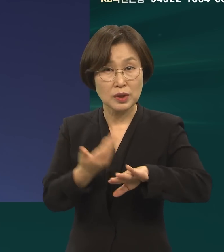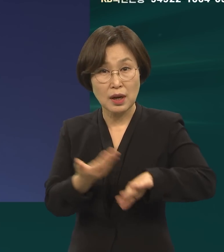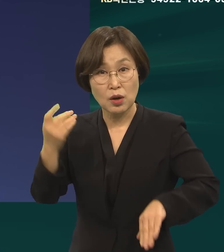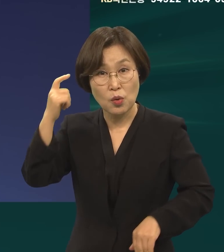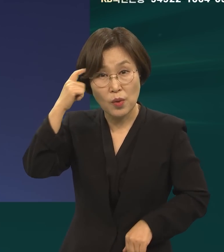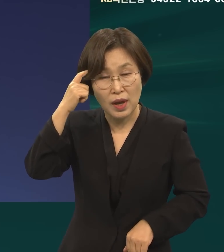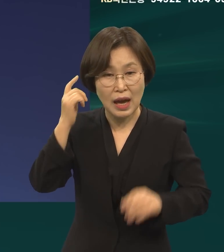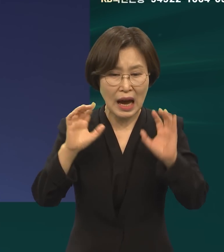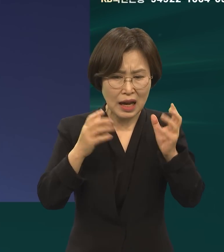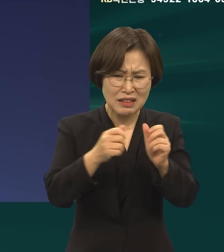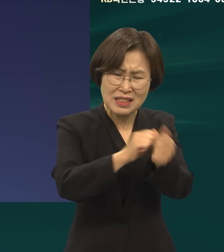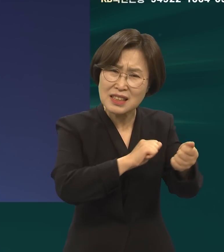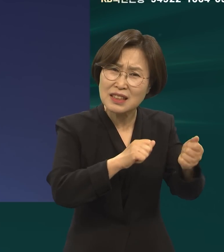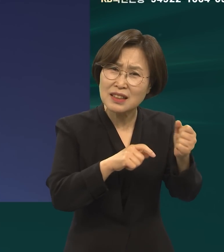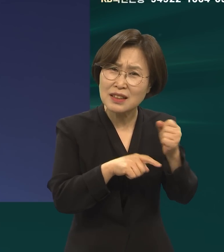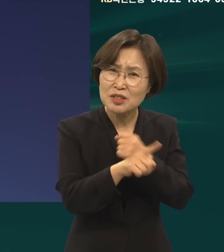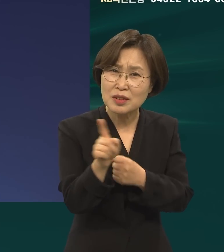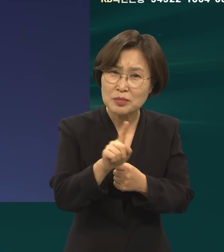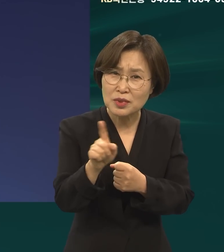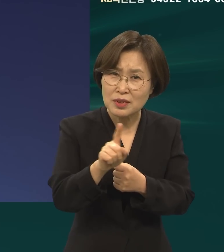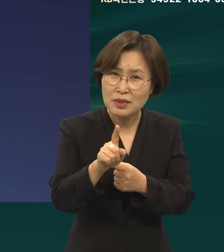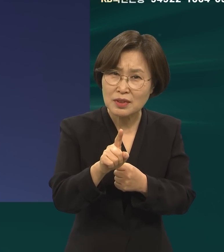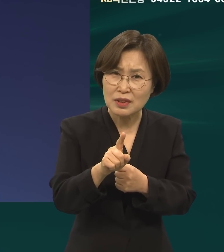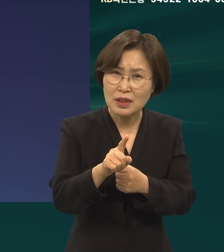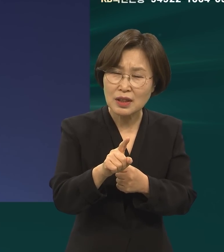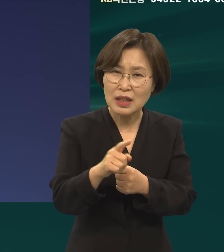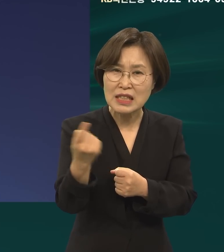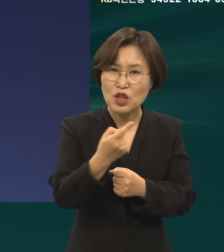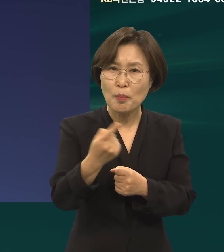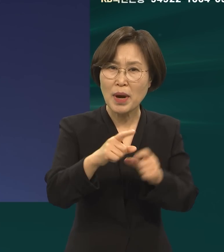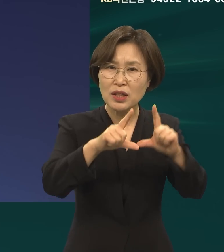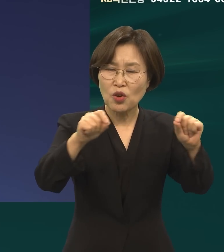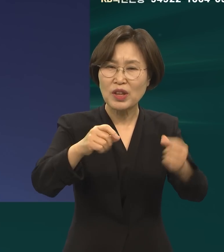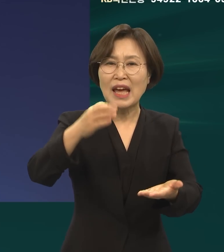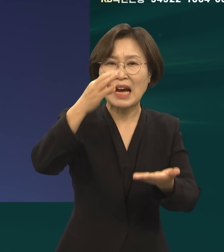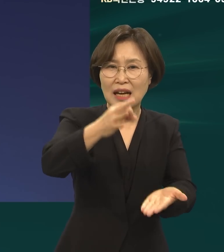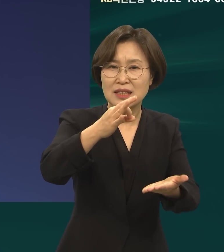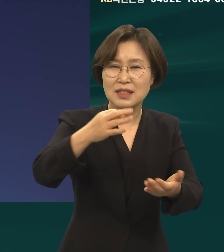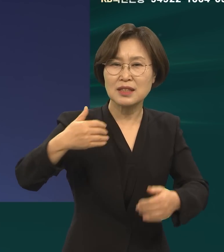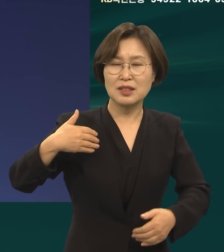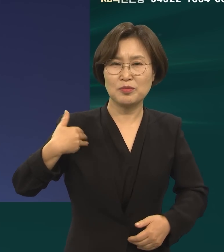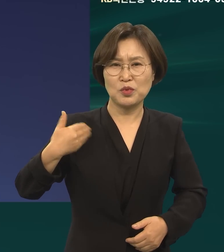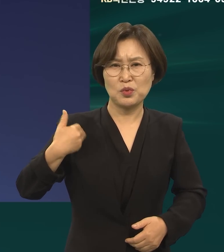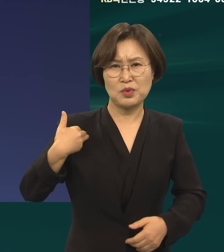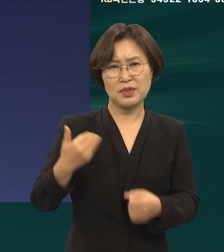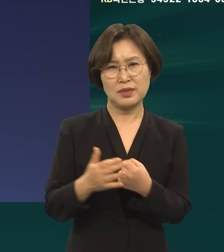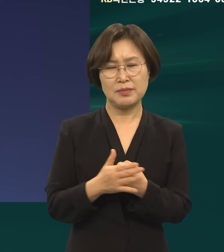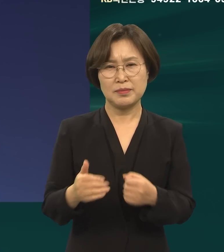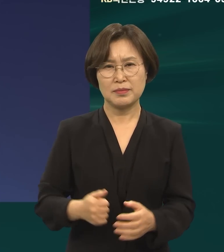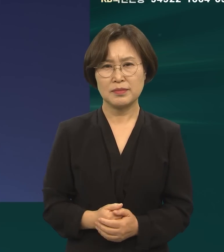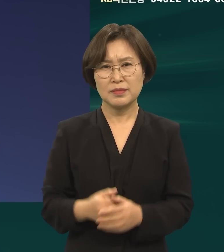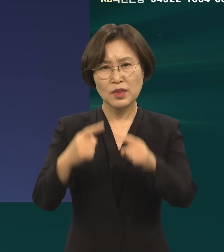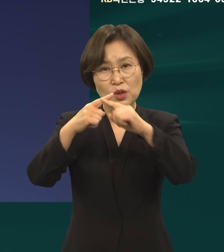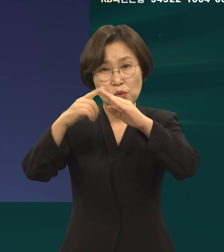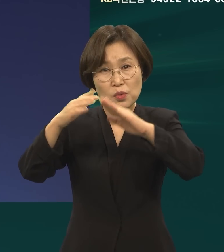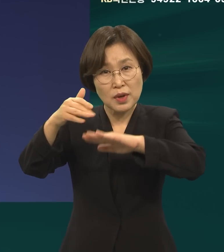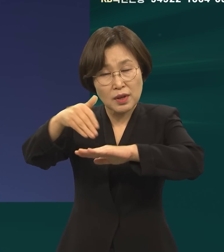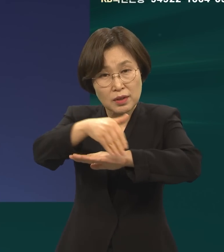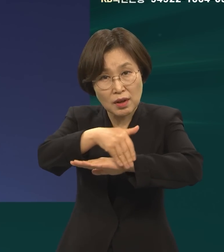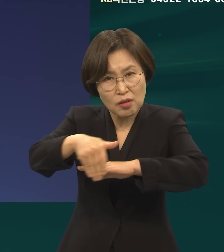찢는 것입니까? 가치를 모르기 때문입니다. 교회를 다녀도